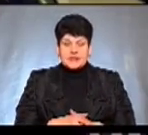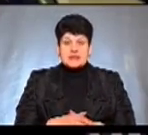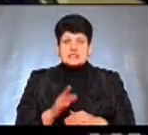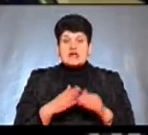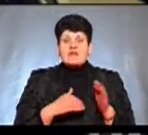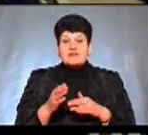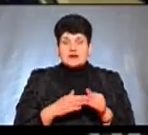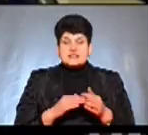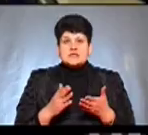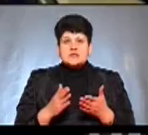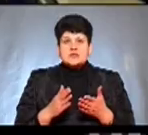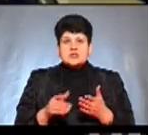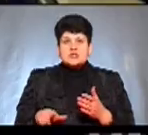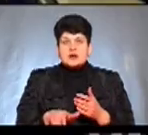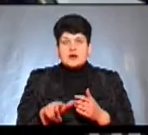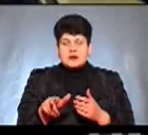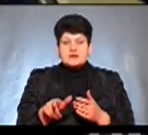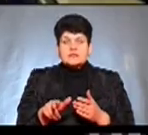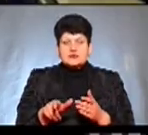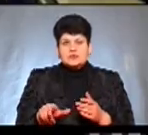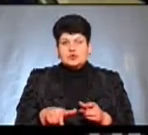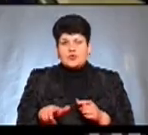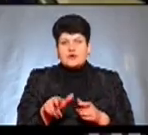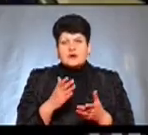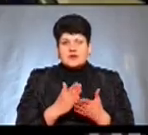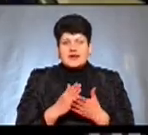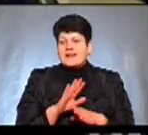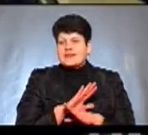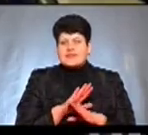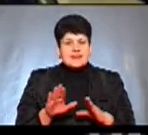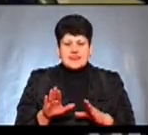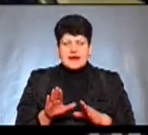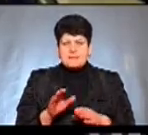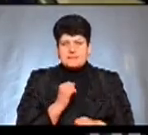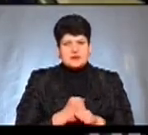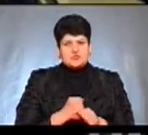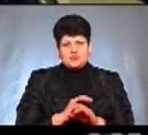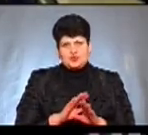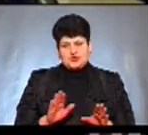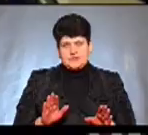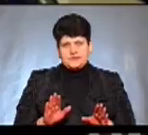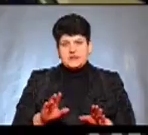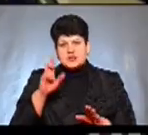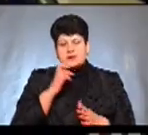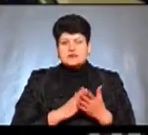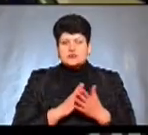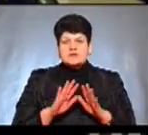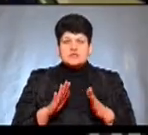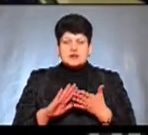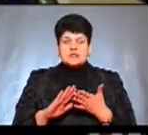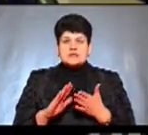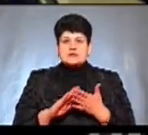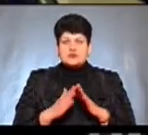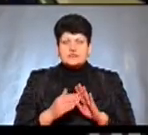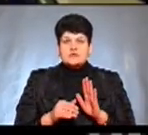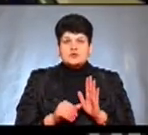стан шляхопроводу визначено як стан 5 непрацездатний. Державна служба України з надзвичайних ситуацій листом від 7